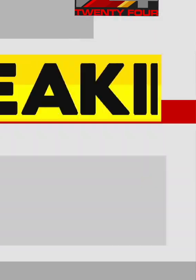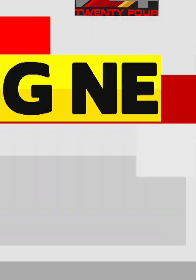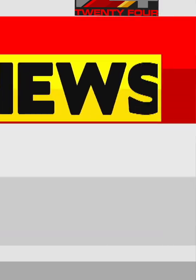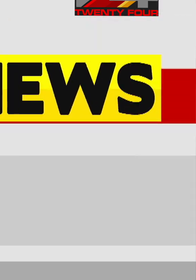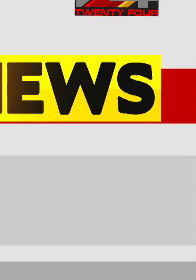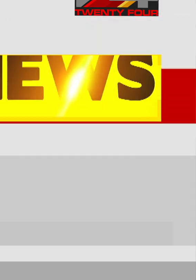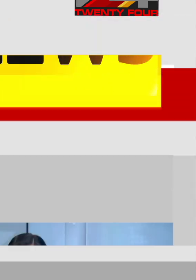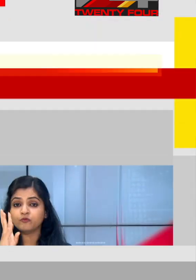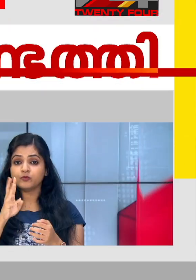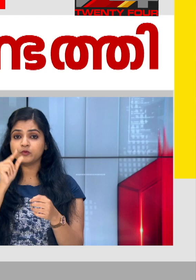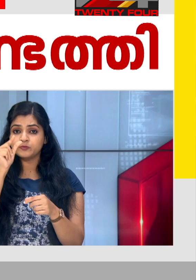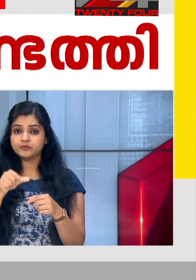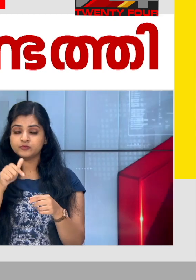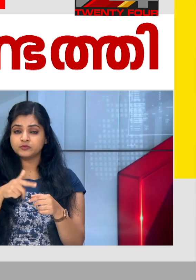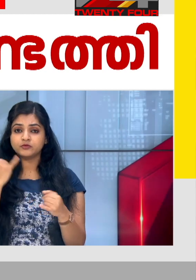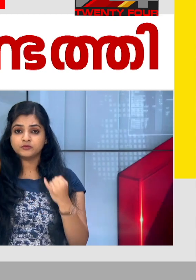തെരച്ചിൽ തുടരുകയാണോ?